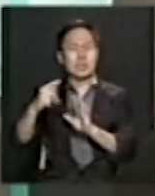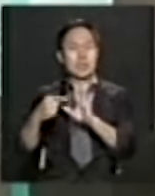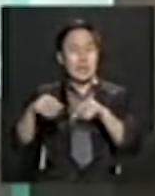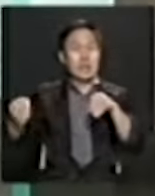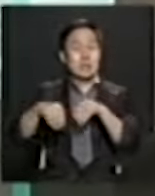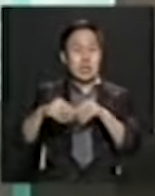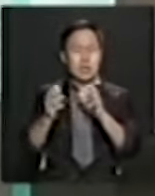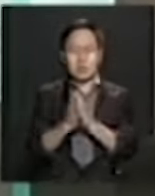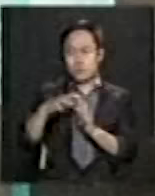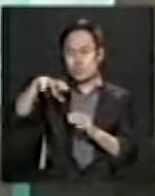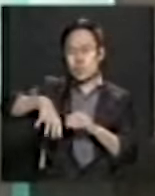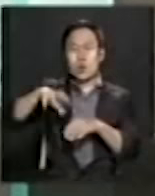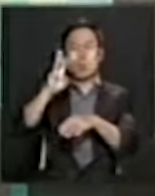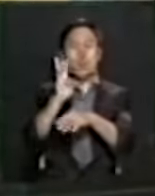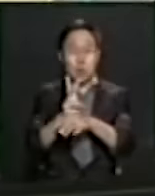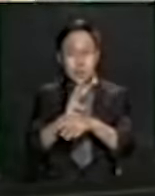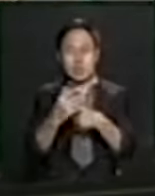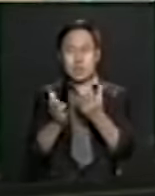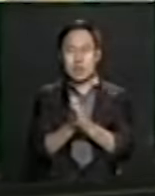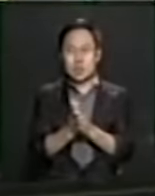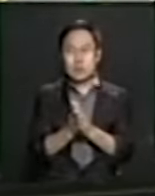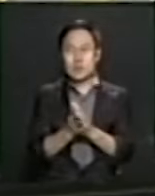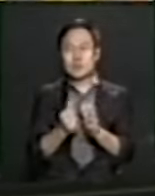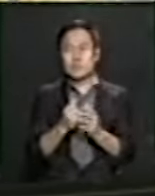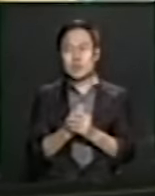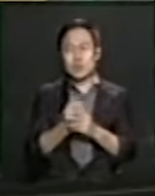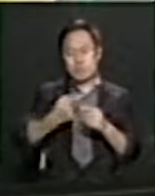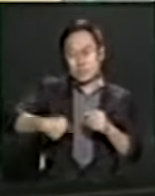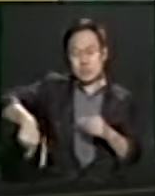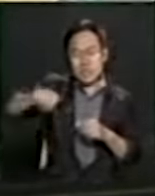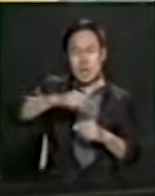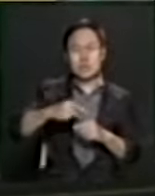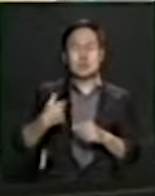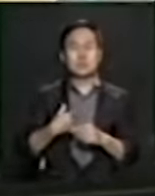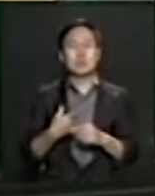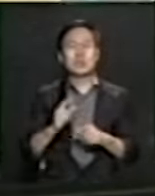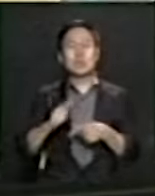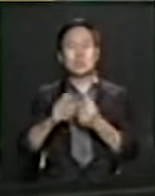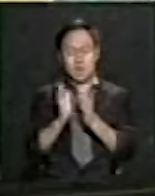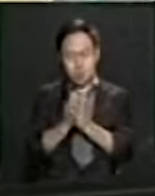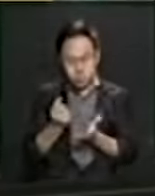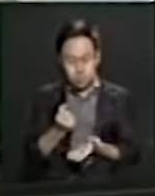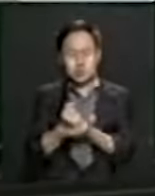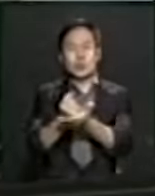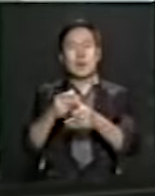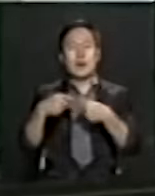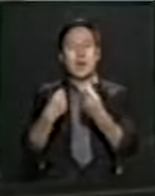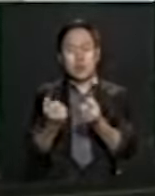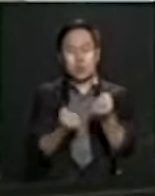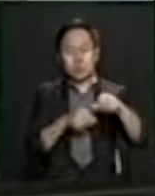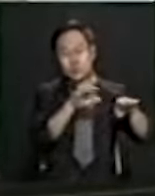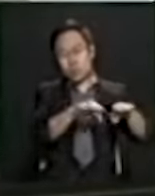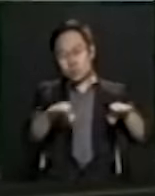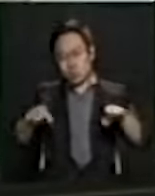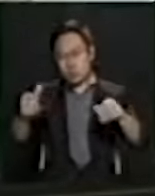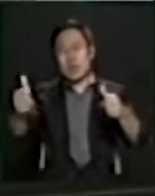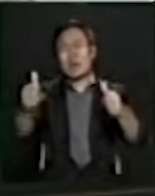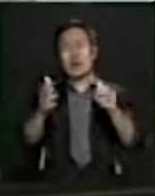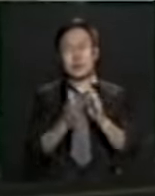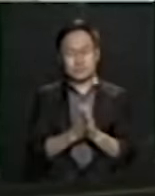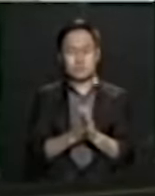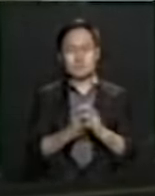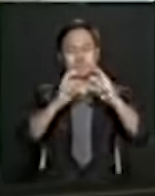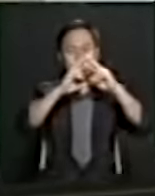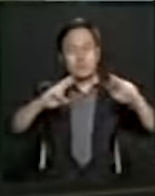ล้วที่สุดสำคัญก็ยังมีเจ้าพญาอบนวด3ซึ่งเป็นลานจอดรถกว้างใหญ่เลยนะครับ ก ็ ค ื ออำนวยความสะดวกให้เต็มที่แหละขับรถมาแล้วก็จอดได้เลยหลังจากนั้นก็มีกิจกรรม เร